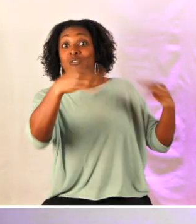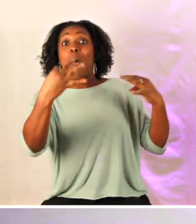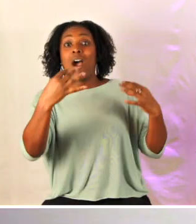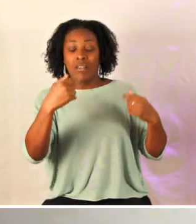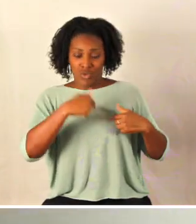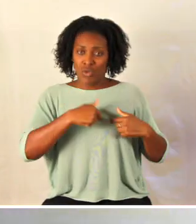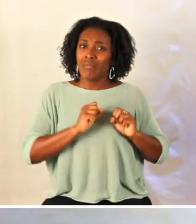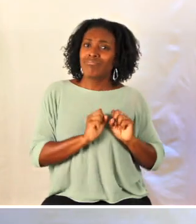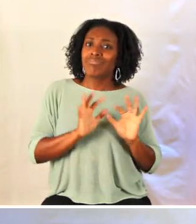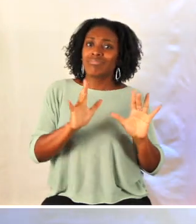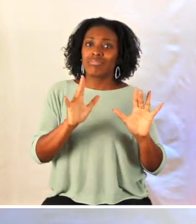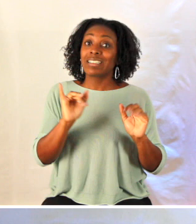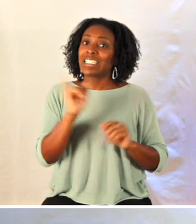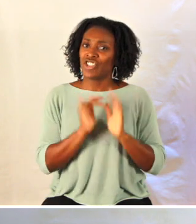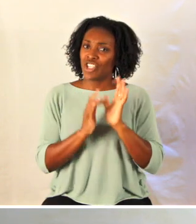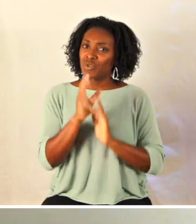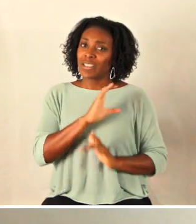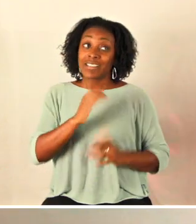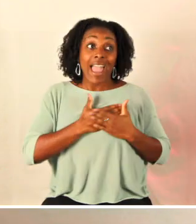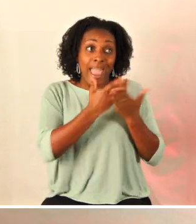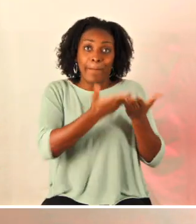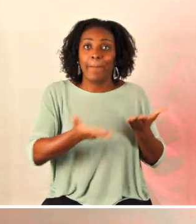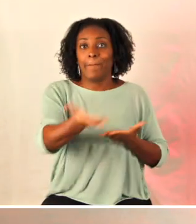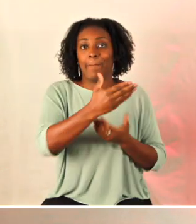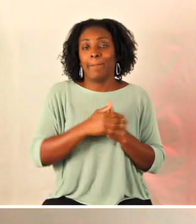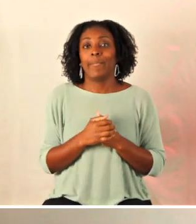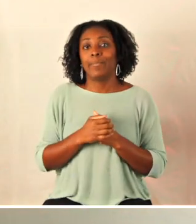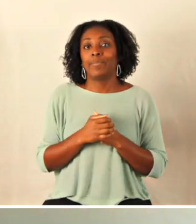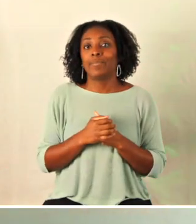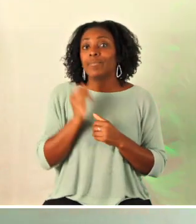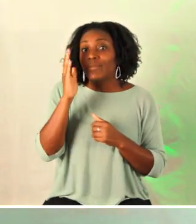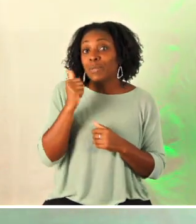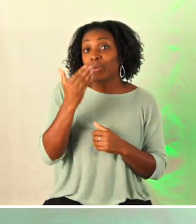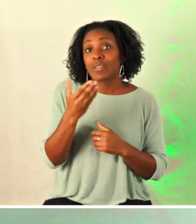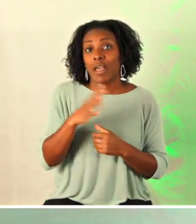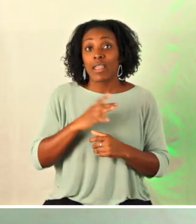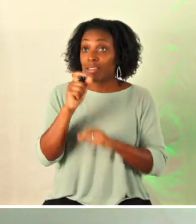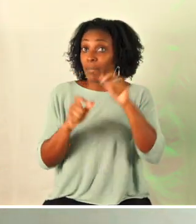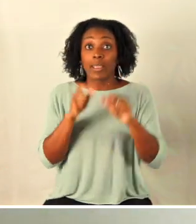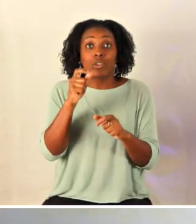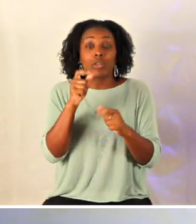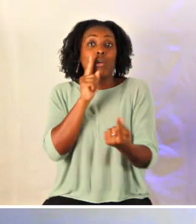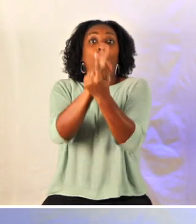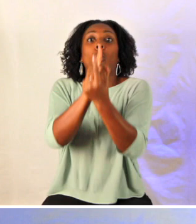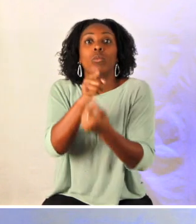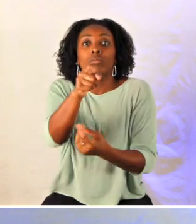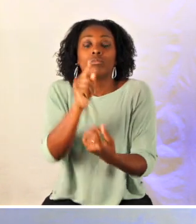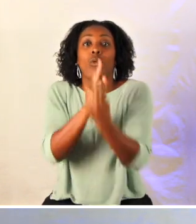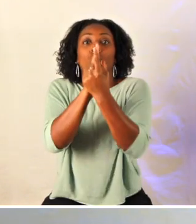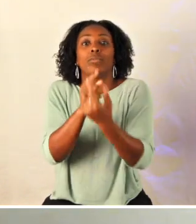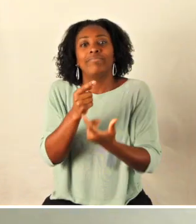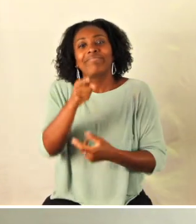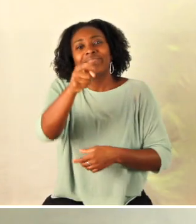nous, qui est Jésus-Christ, qui les aime. C'est pour ça que parfois tu peux avoir des gens qui viennent te voir spontanément, te disent mais il y a quelque